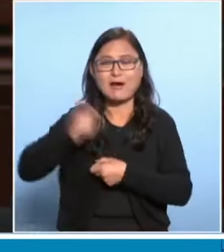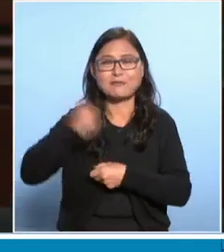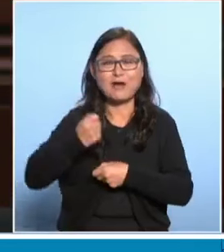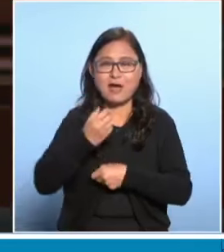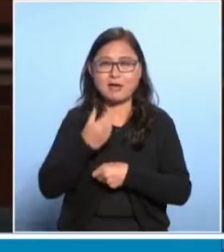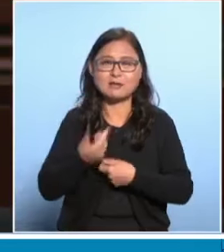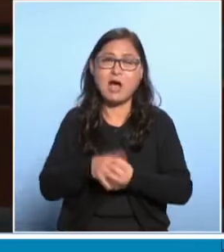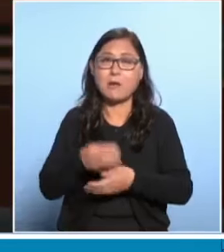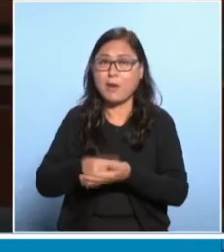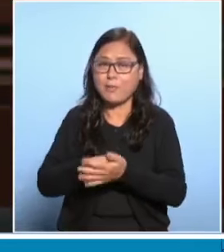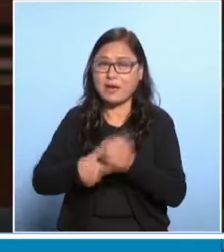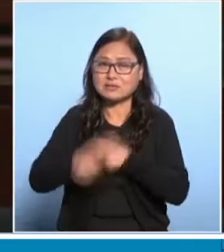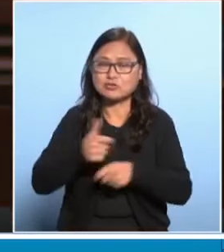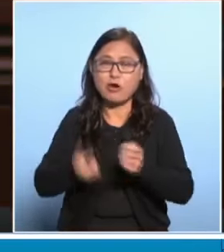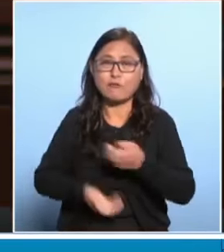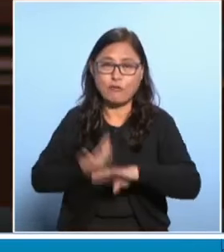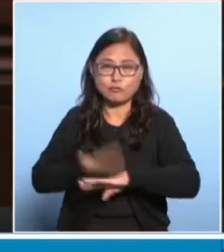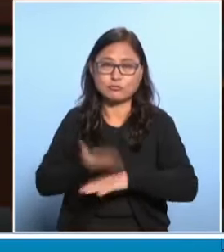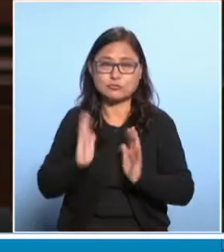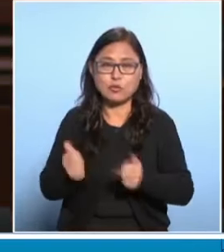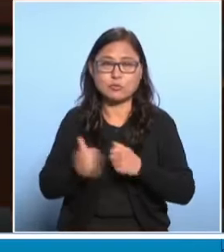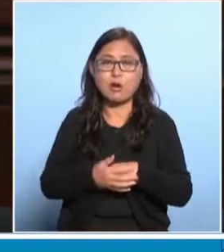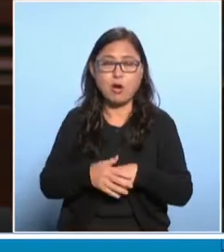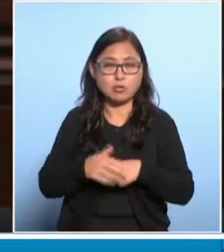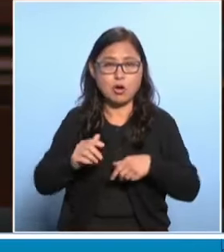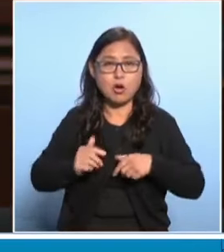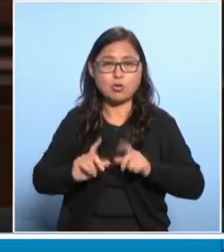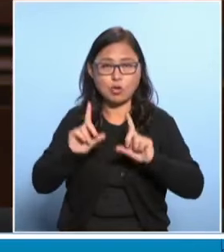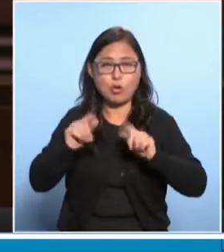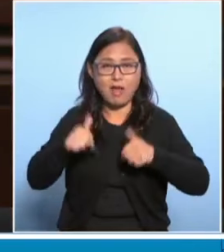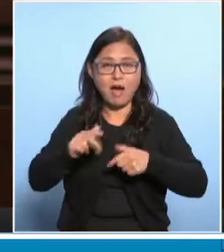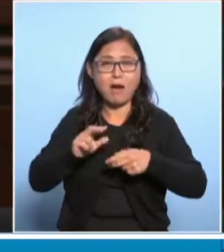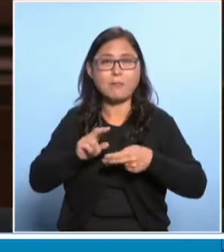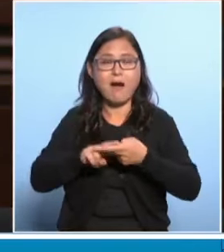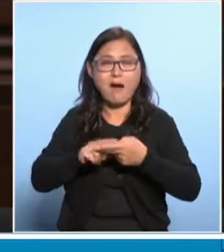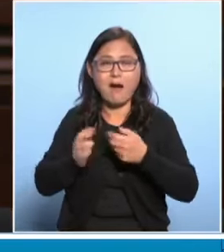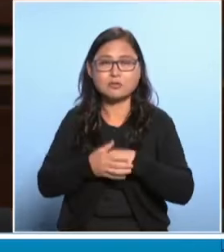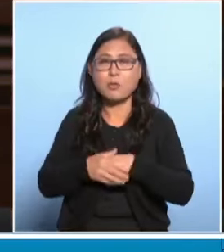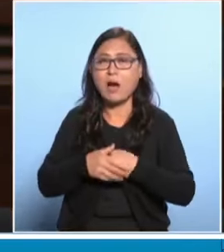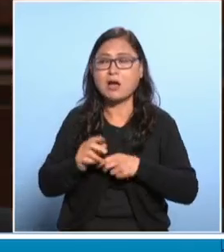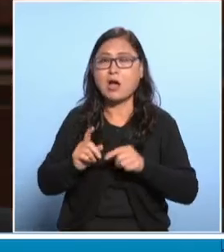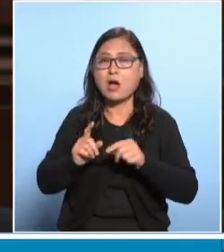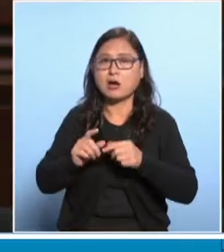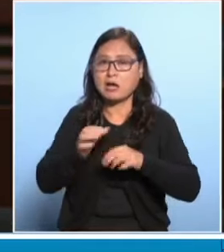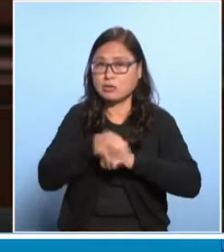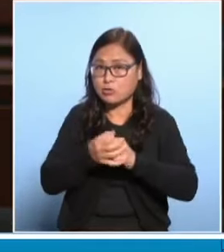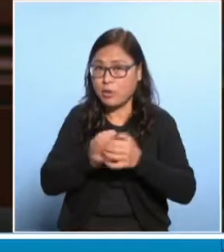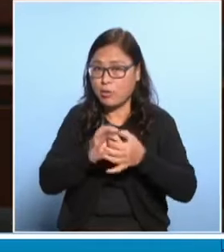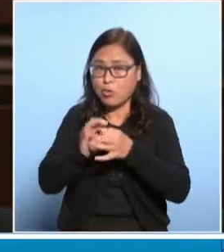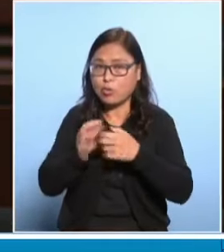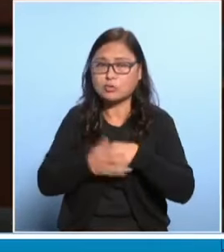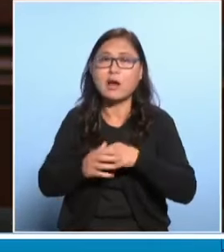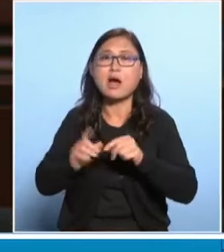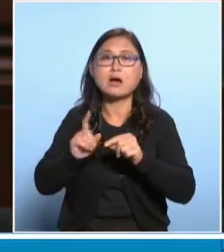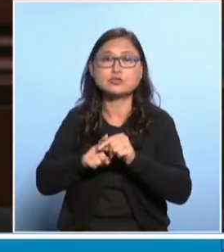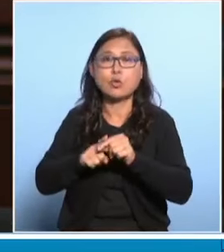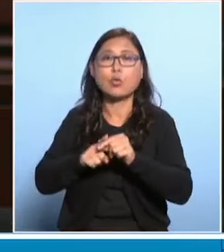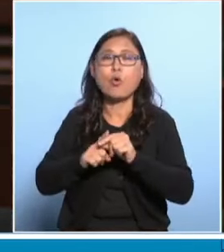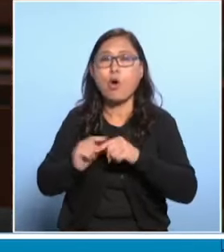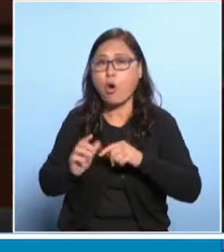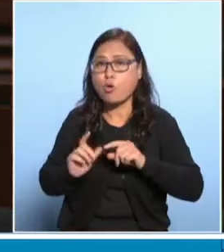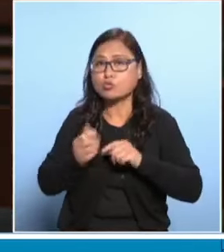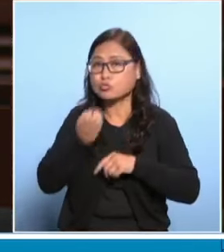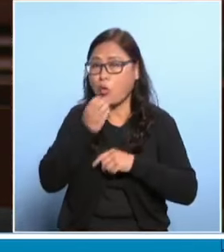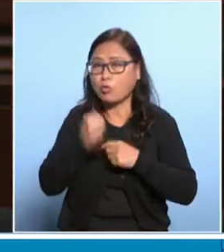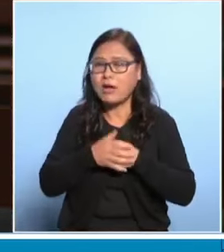鑑於據悉不少東南亞國家聯盟成員國和中東國家的旅客都對來港旅遊有很大興